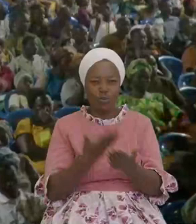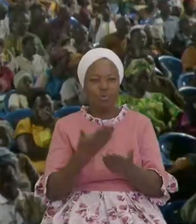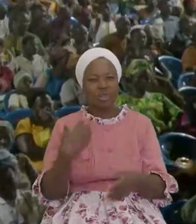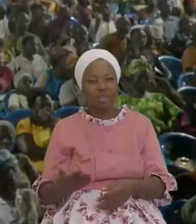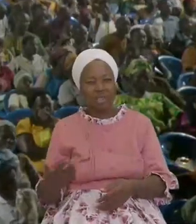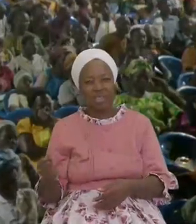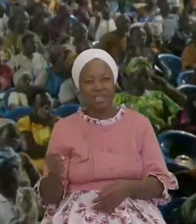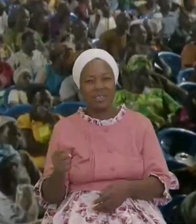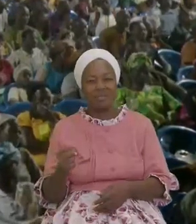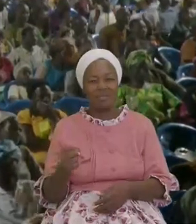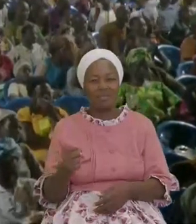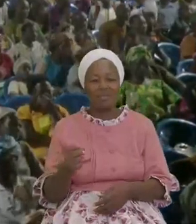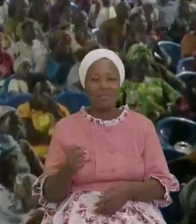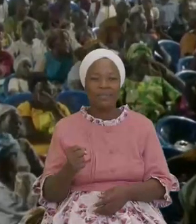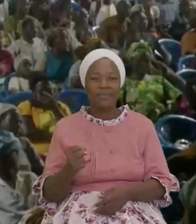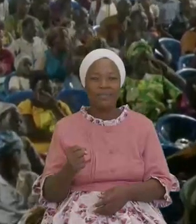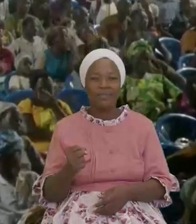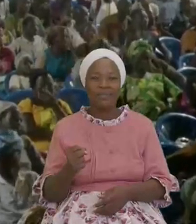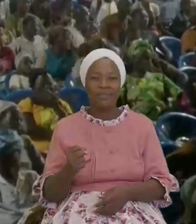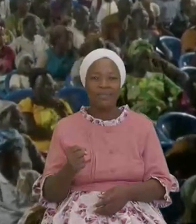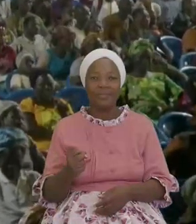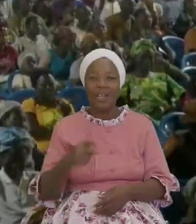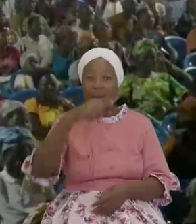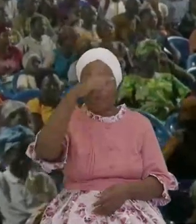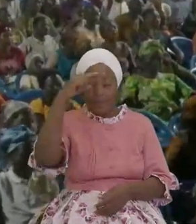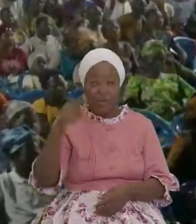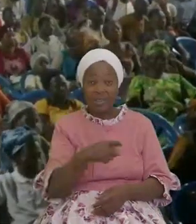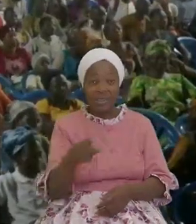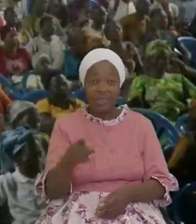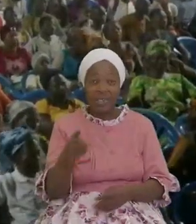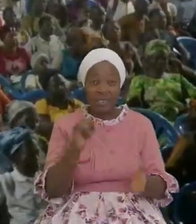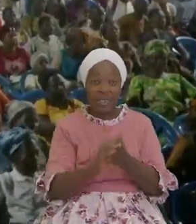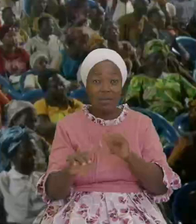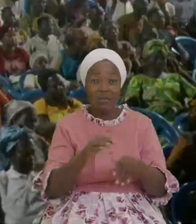Hors des mauvaises choses pour les bonnes choses.